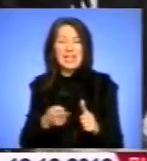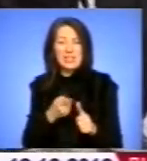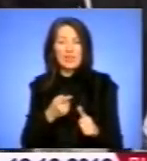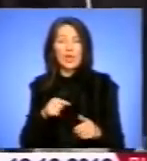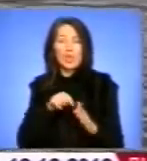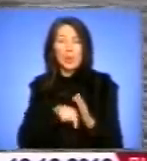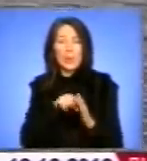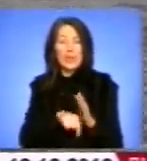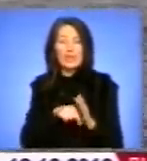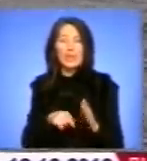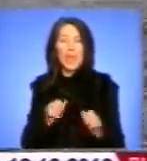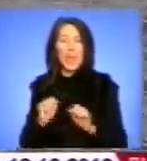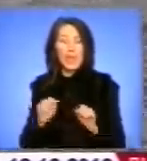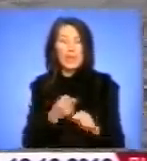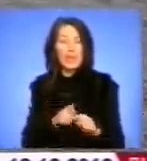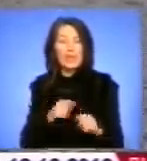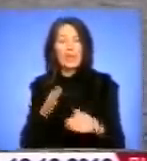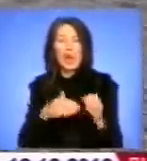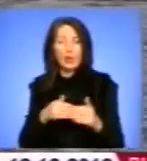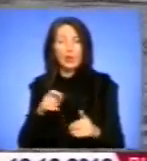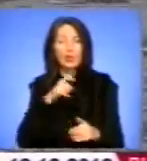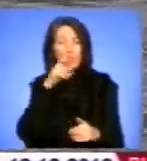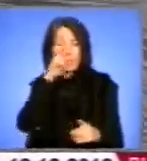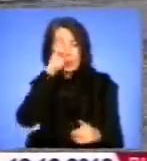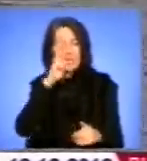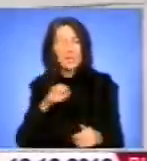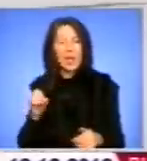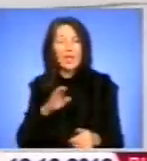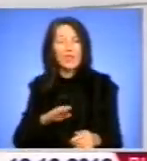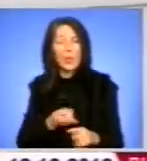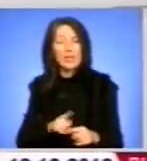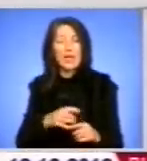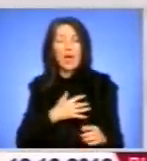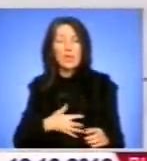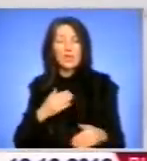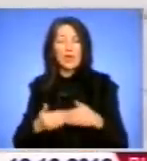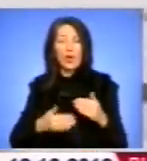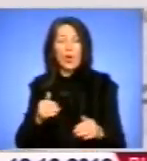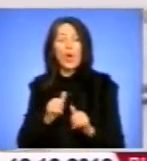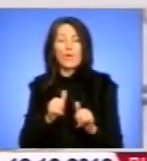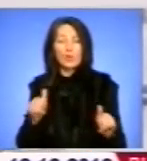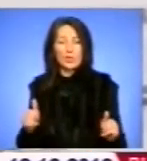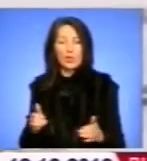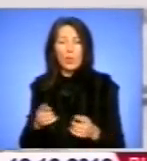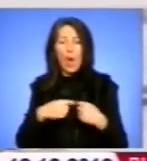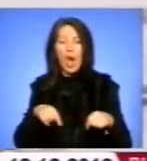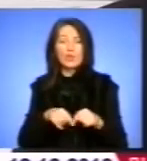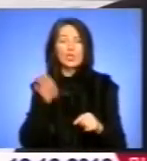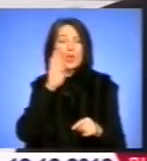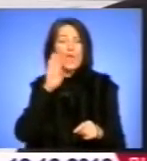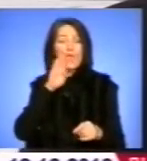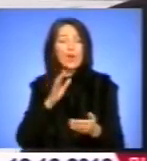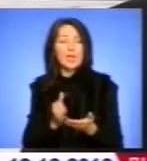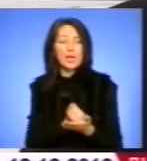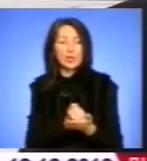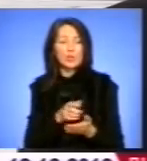який активно практикують у країнах Європи. Тому це важливий крок у розвитку всієї галузі водних ресурсів в Україні. Тому